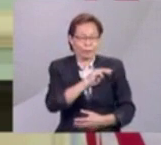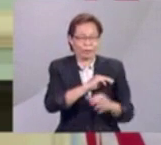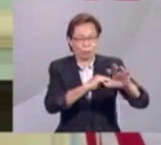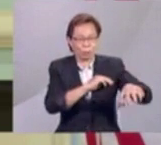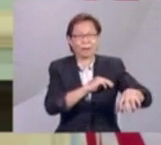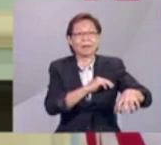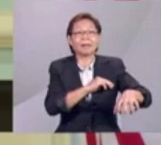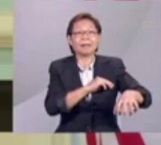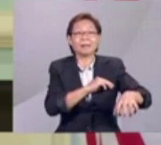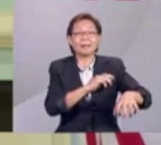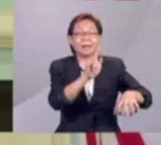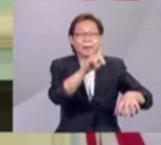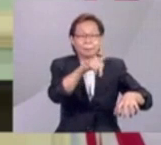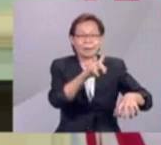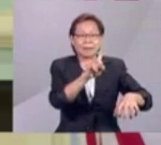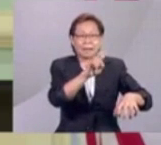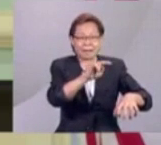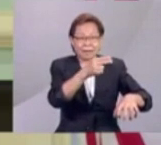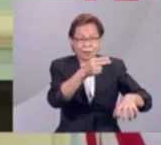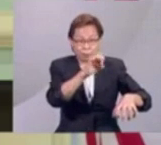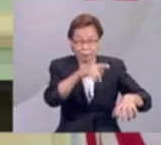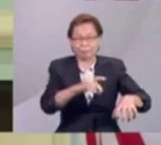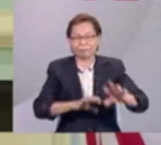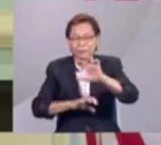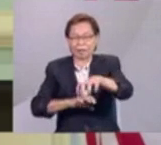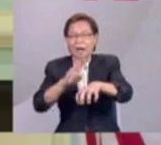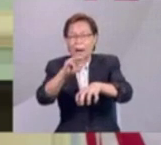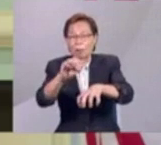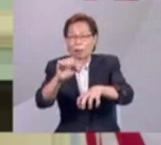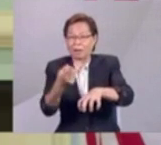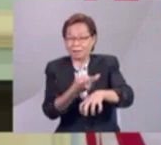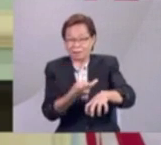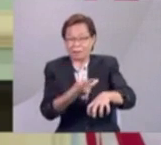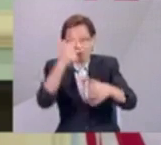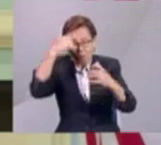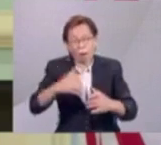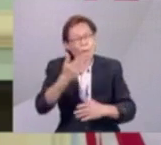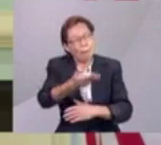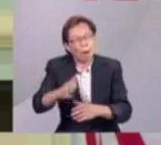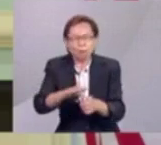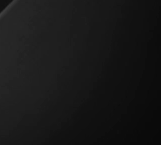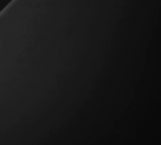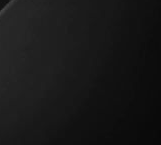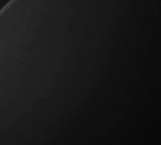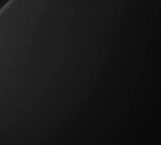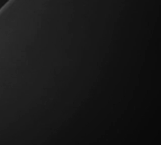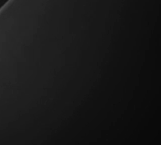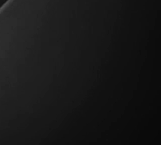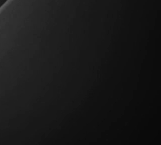bawa barang kepulauan makanan harian adalah mencukupi dan mudah diperoleh